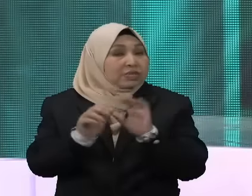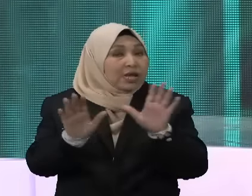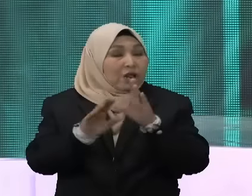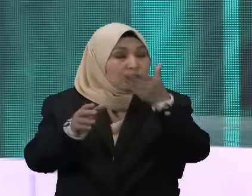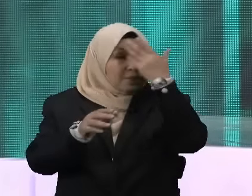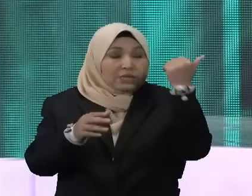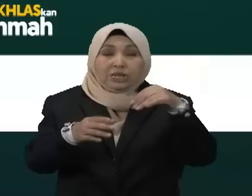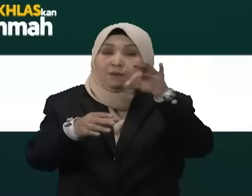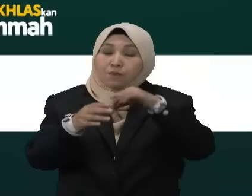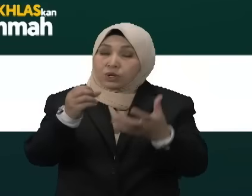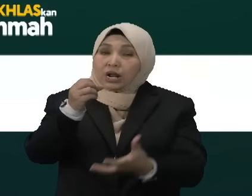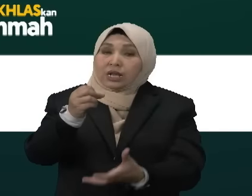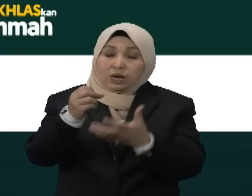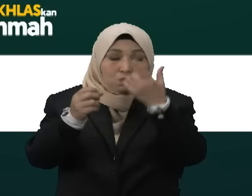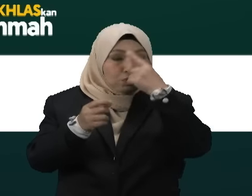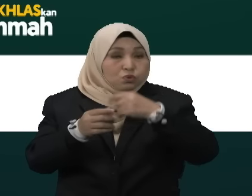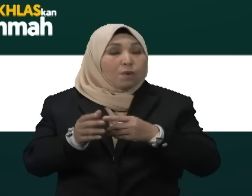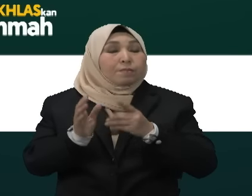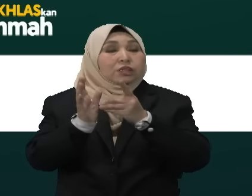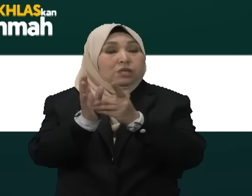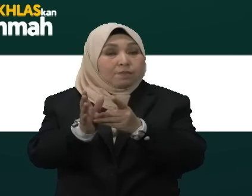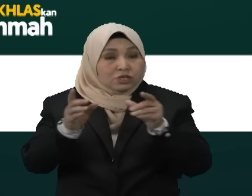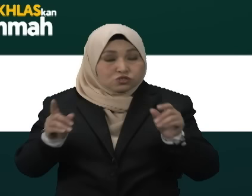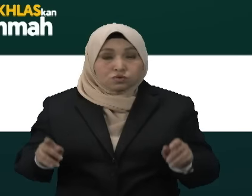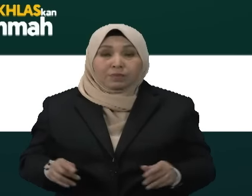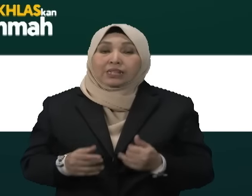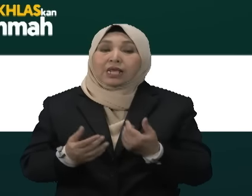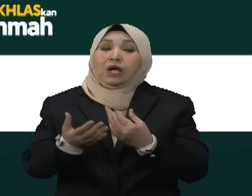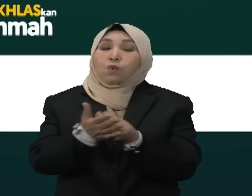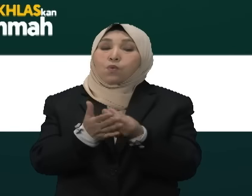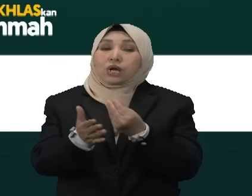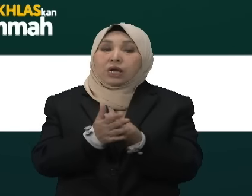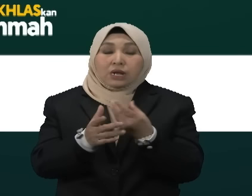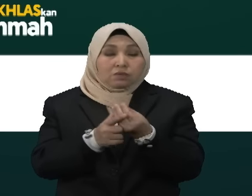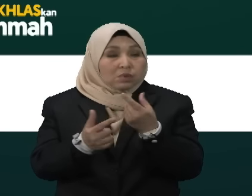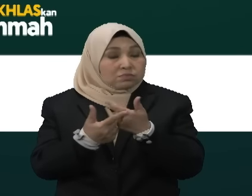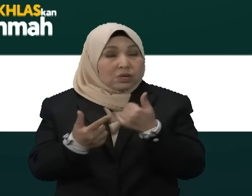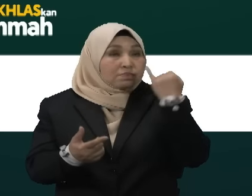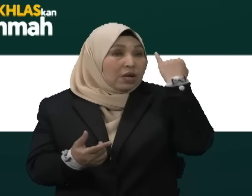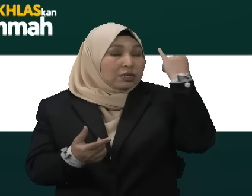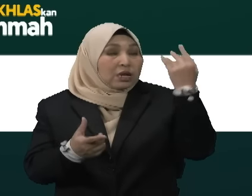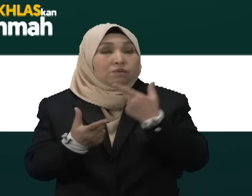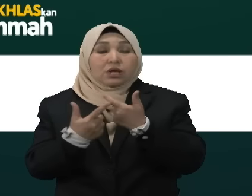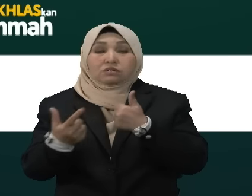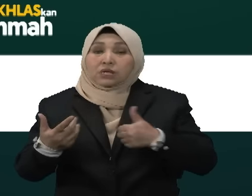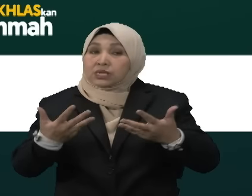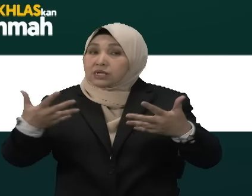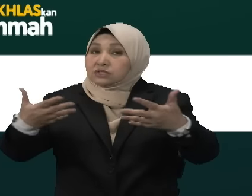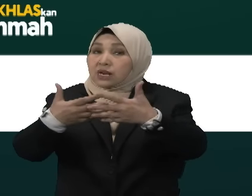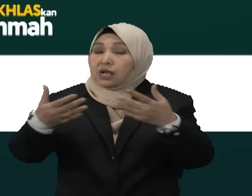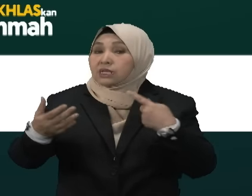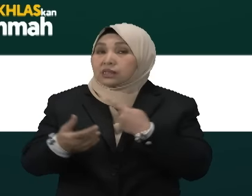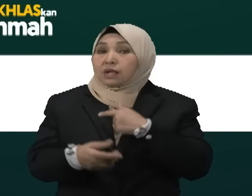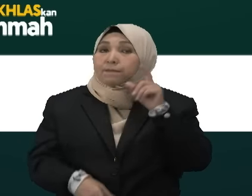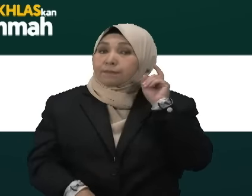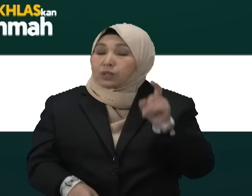gerakan Al-Quran, peluang untuk tuan-tuan menyumbang ya, dari segi keuangan ataupun dari segi idea, dari segi jaringan, di mana kita